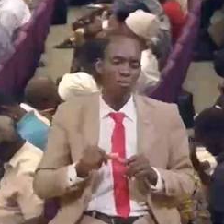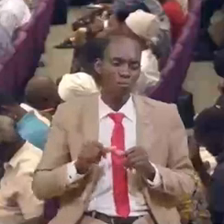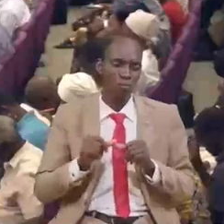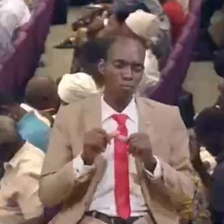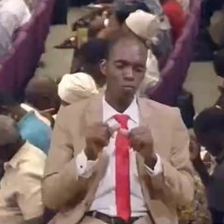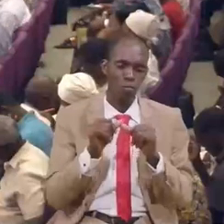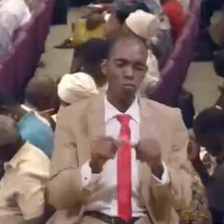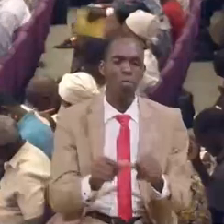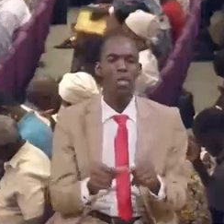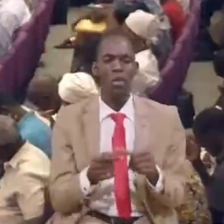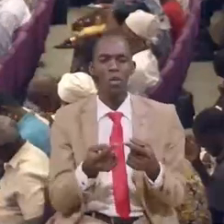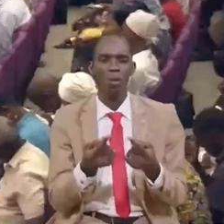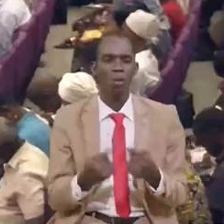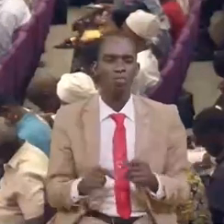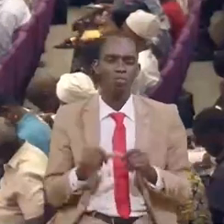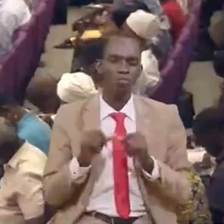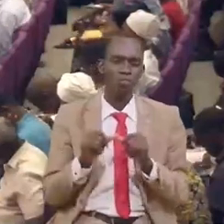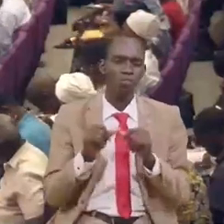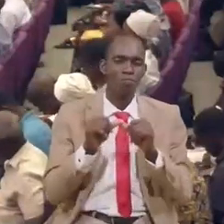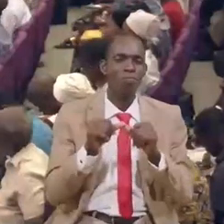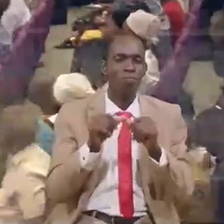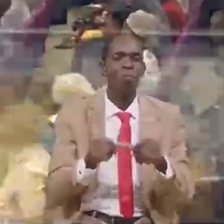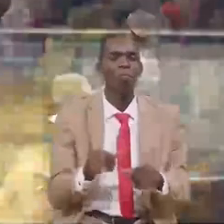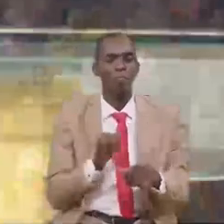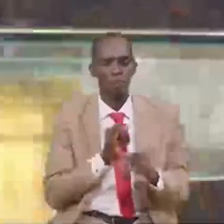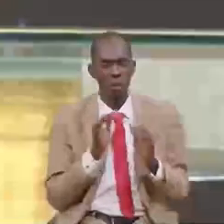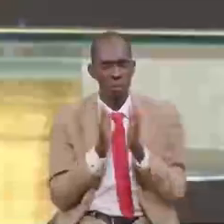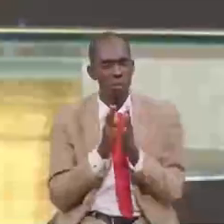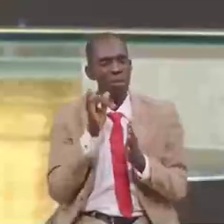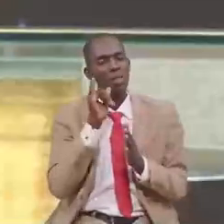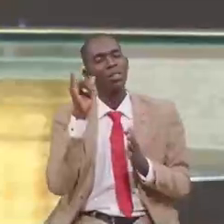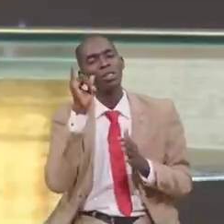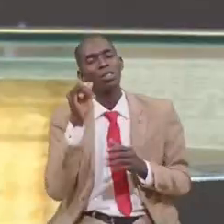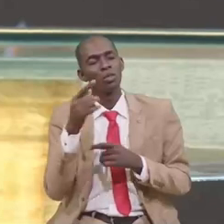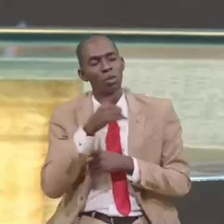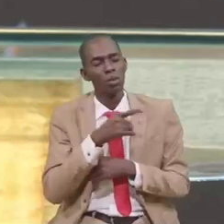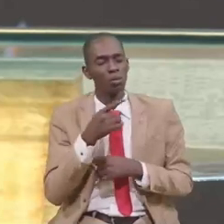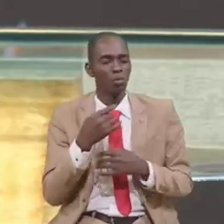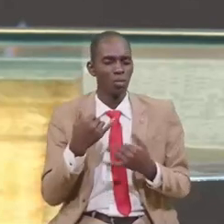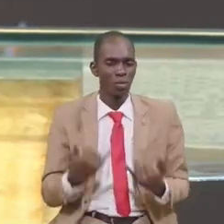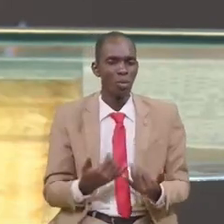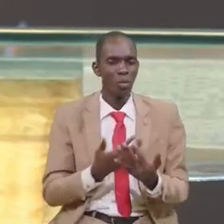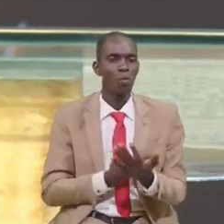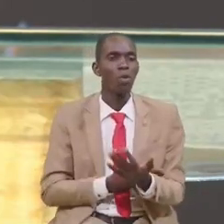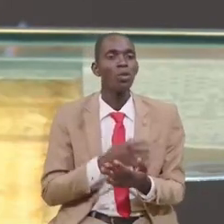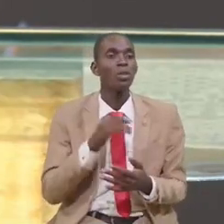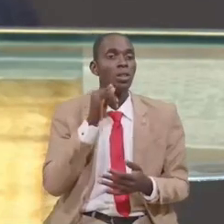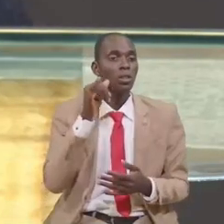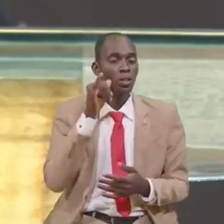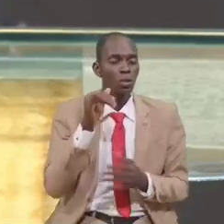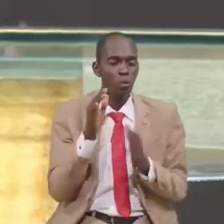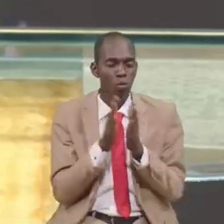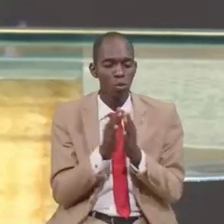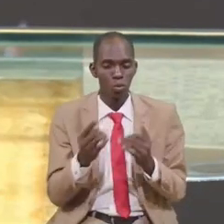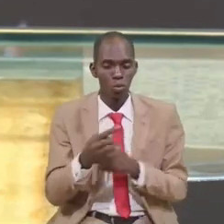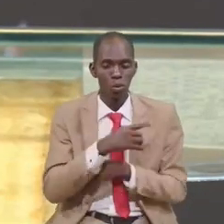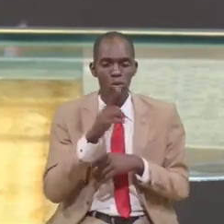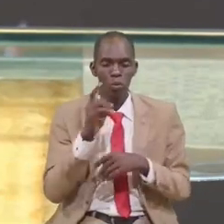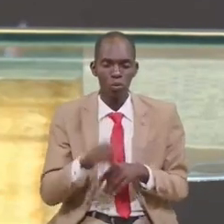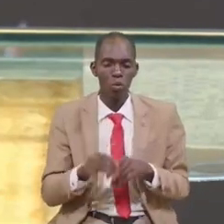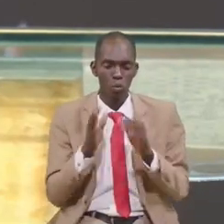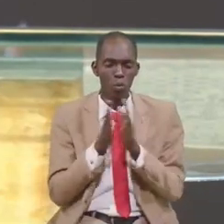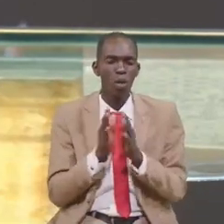cesse, j'ai prié ce matin, pas que cette veuve